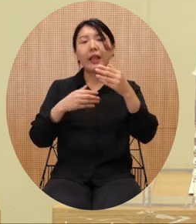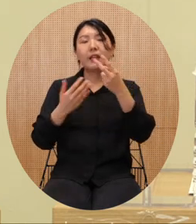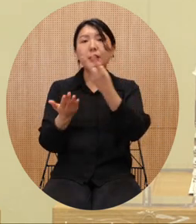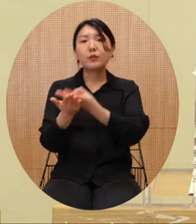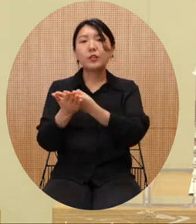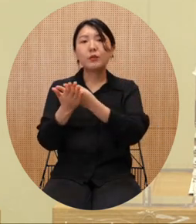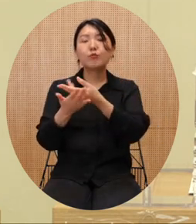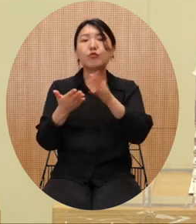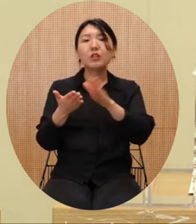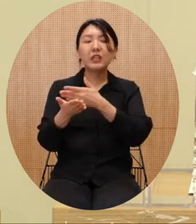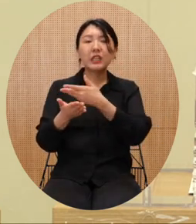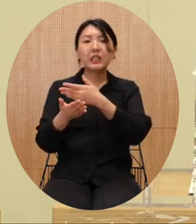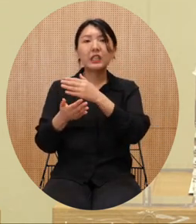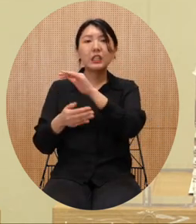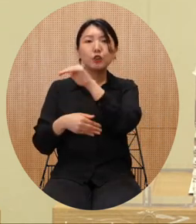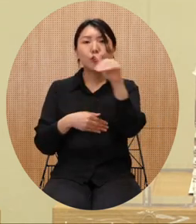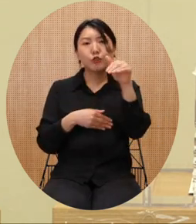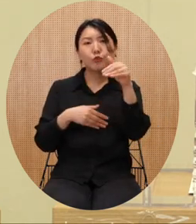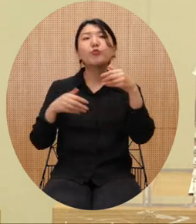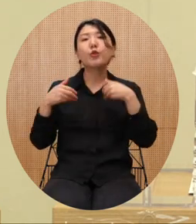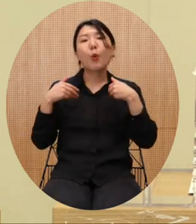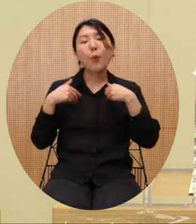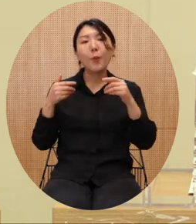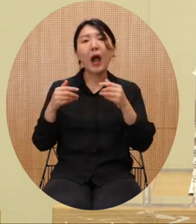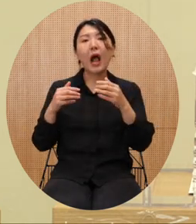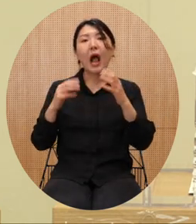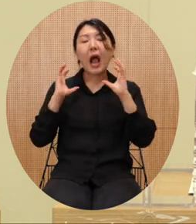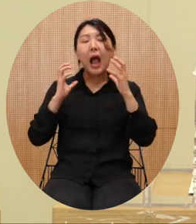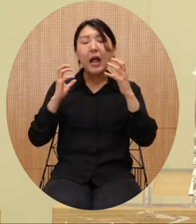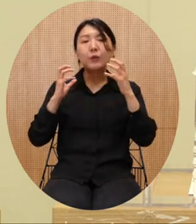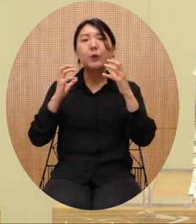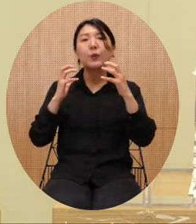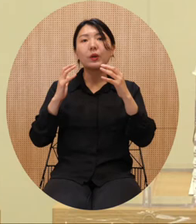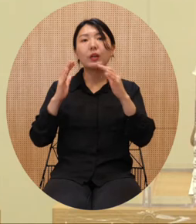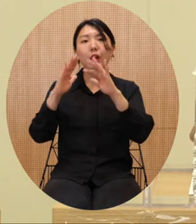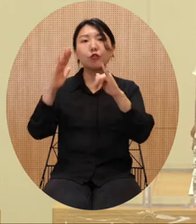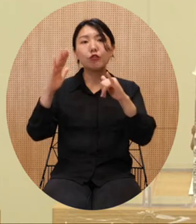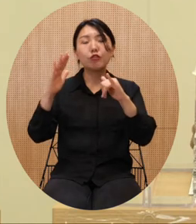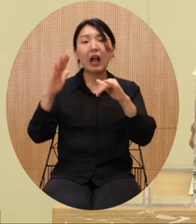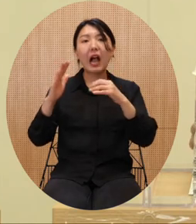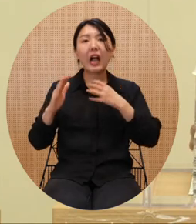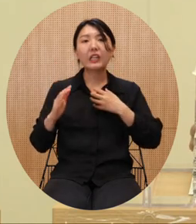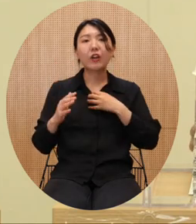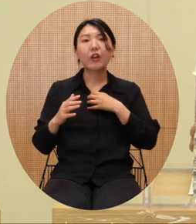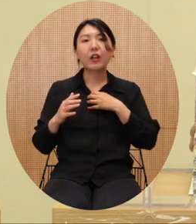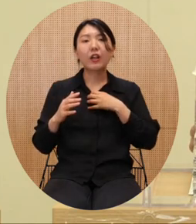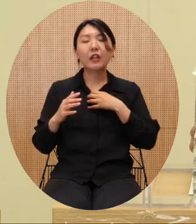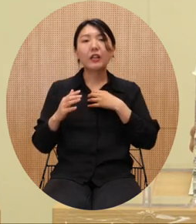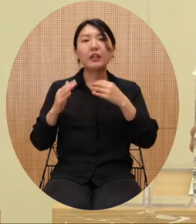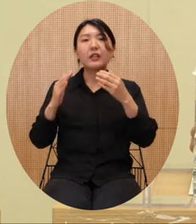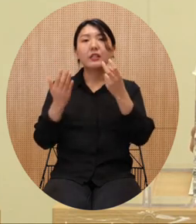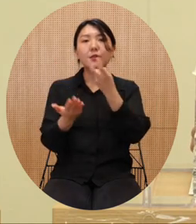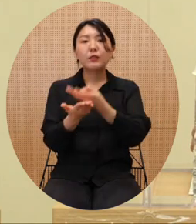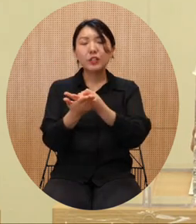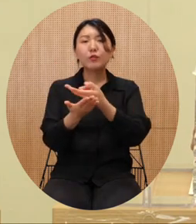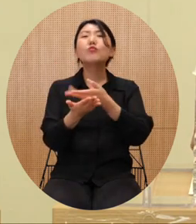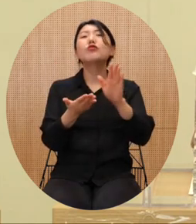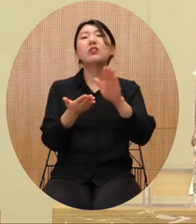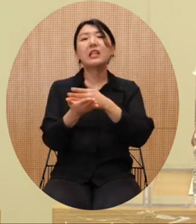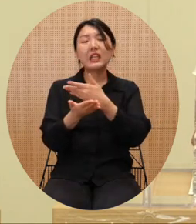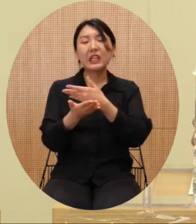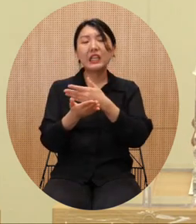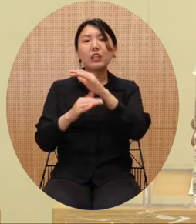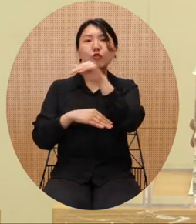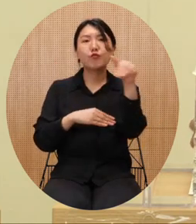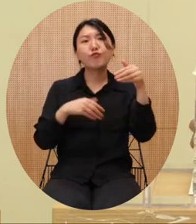침실분리 기준의 적극적인 적용이 요구가 됩니다. 아동가구 같은 경우에는 성별 말씀하신 것처럼 침실분리 기준이